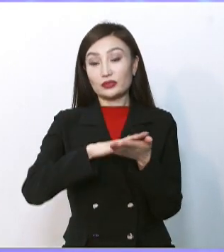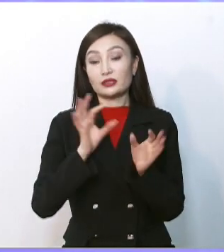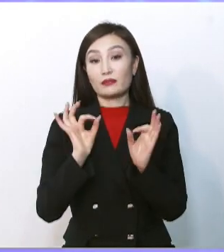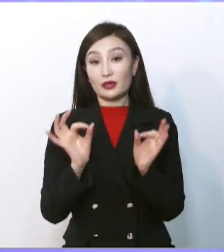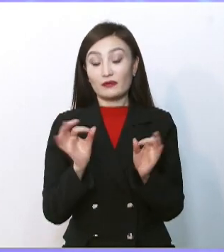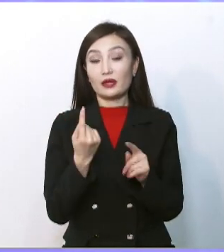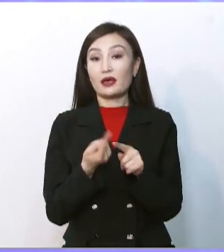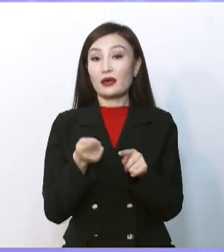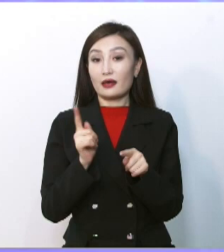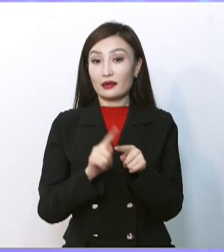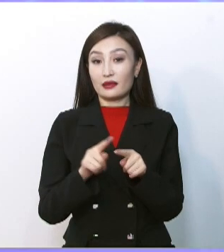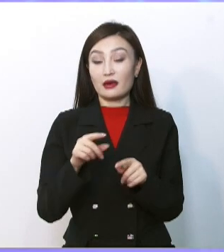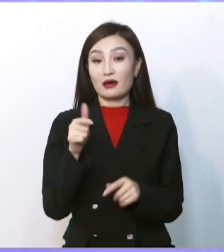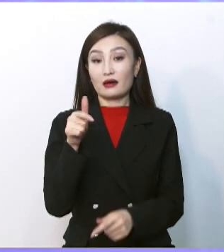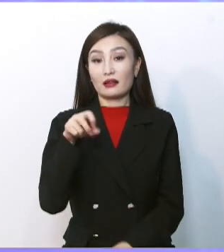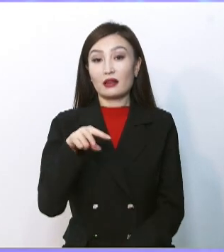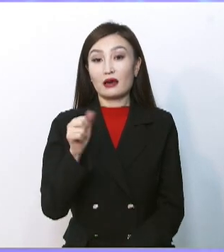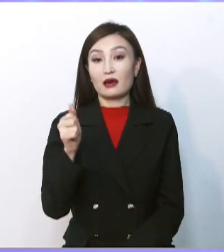Правильно, это глагол.